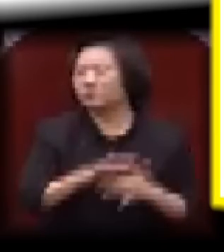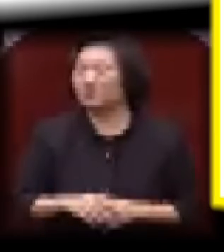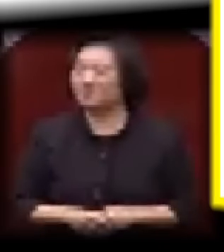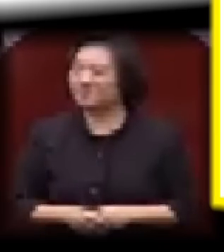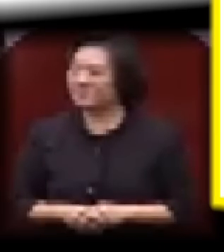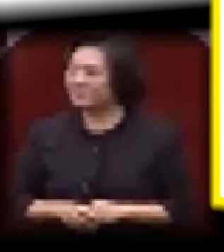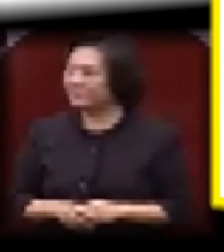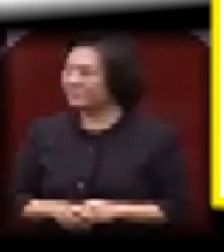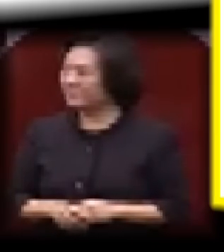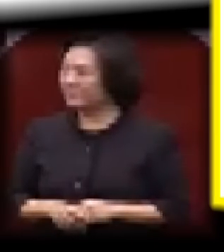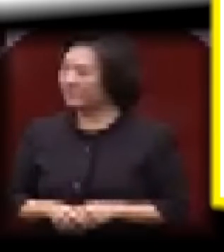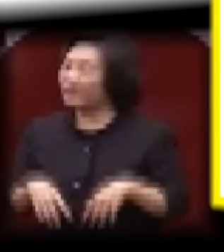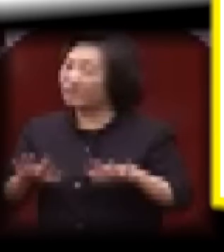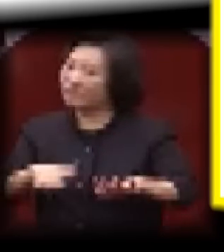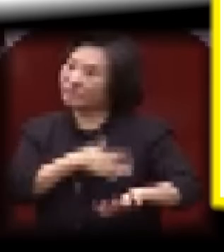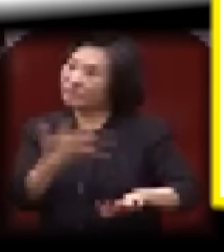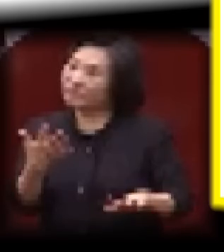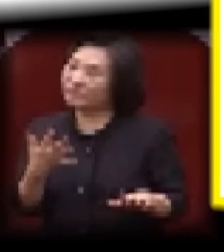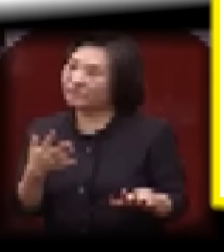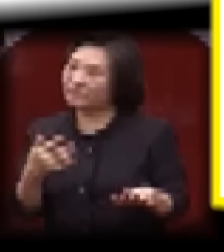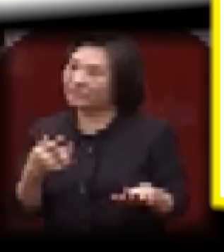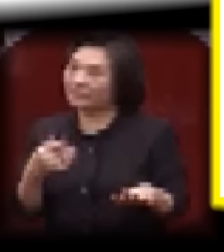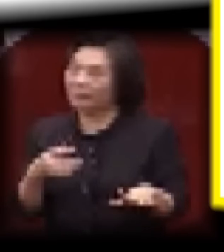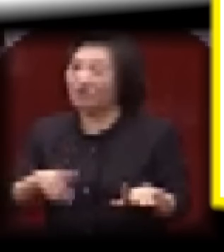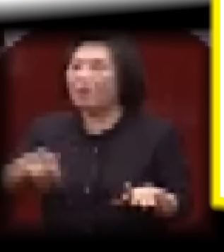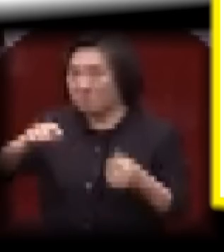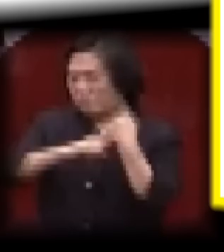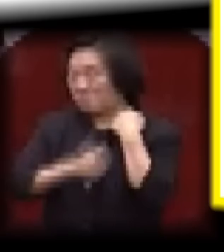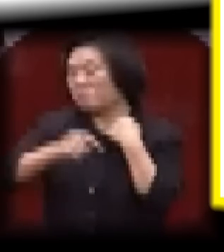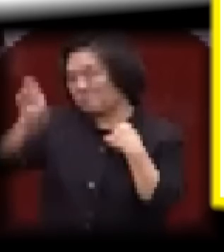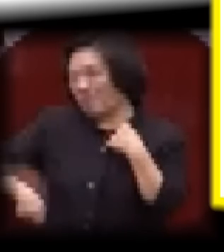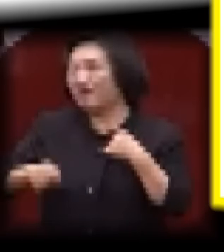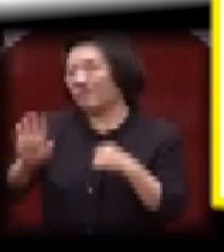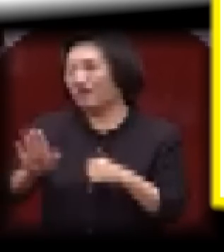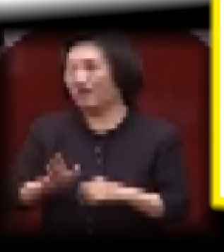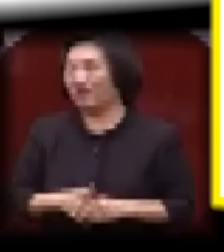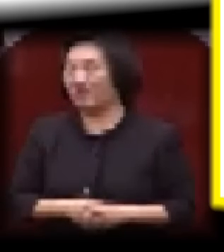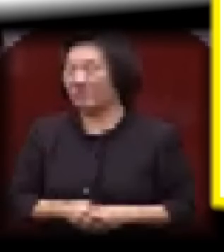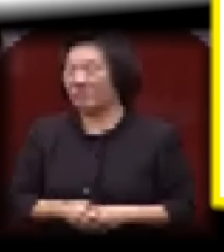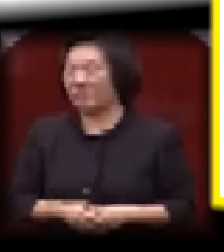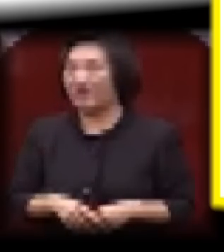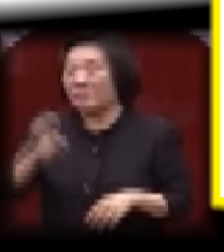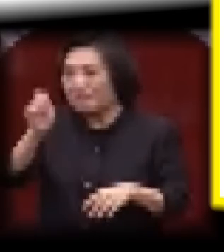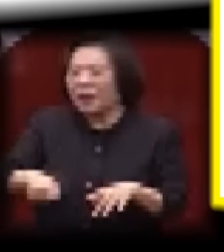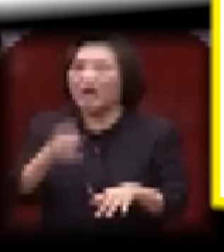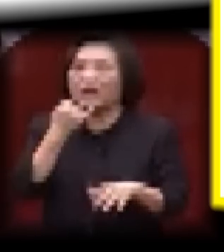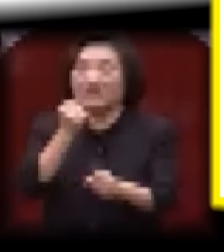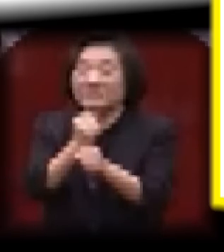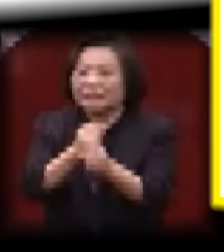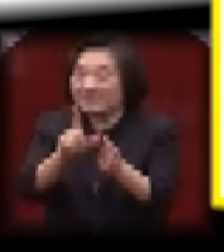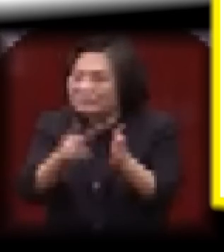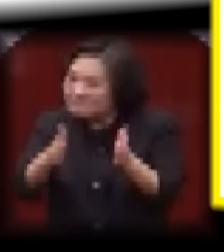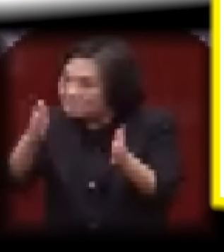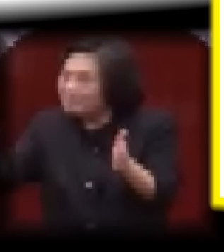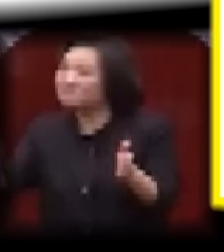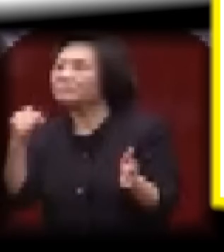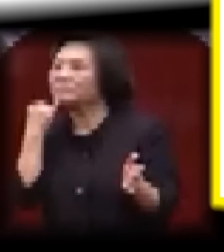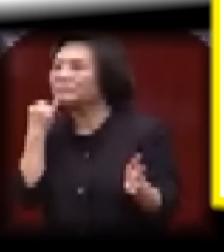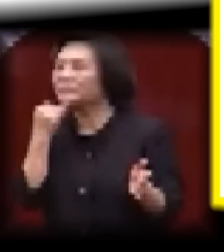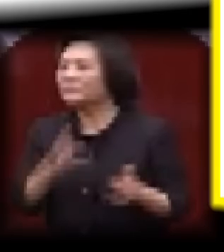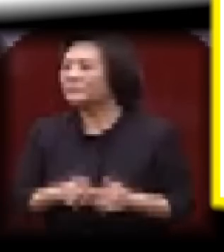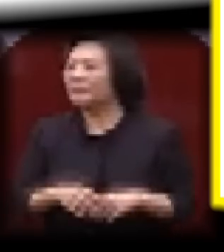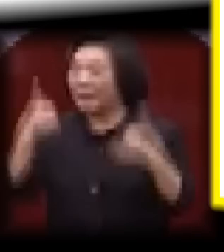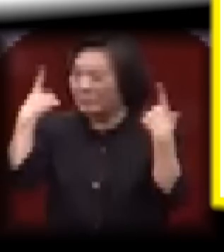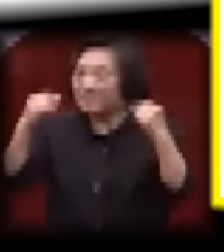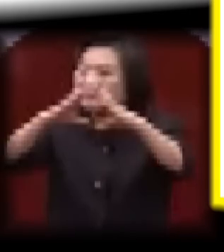就在这个礼拜五，好像这个仲裁的哈要判了我们这个可以延长工期，本来哈。大巨